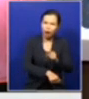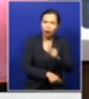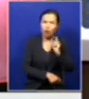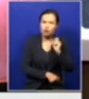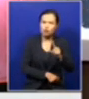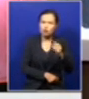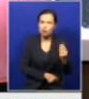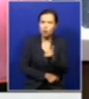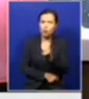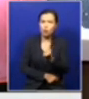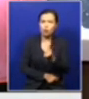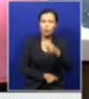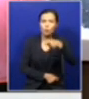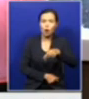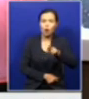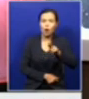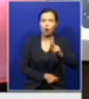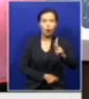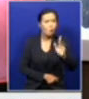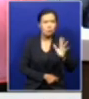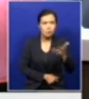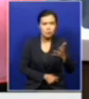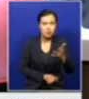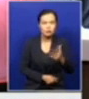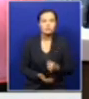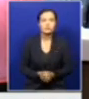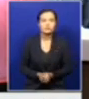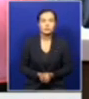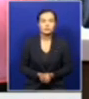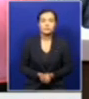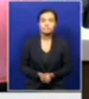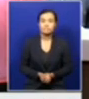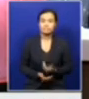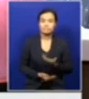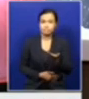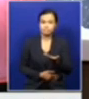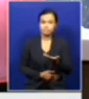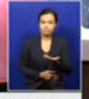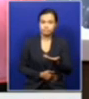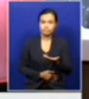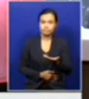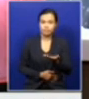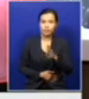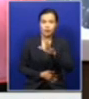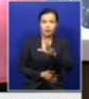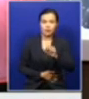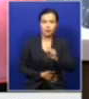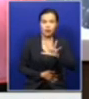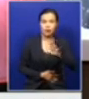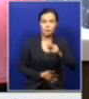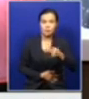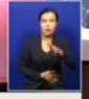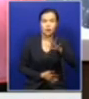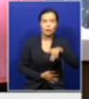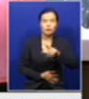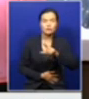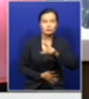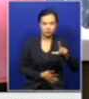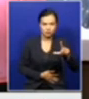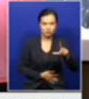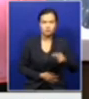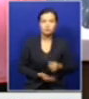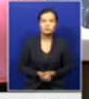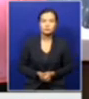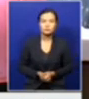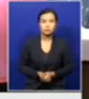มกับที่ออกเป็นพระราชกำหนดคะท่านประธานที่เคารพเงินจำนวน 555,000 ล้านบาท